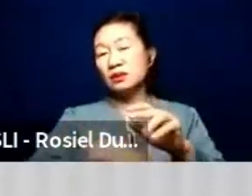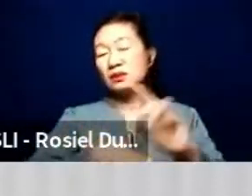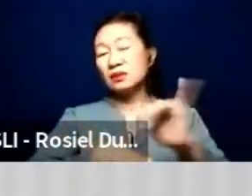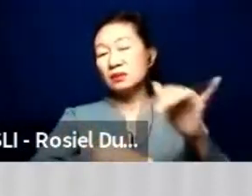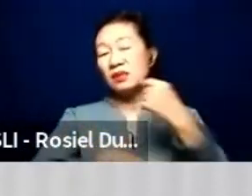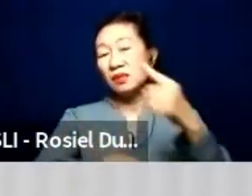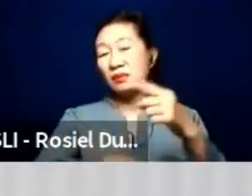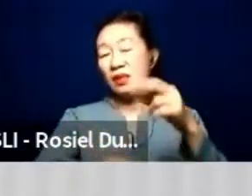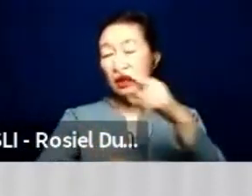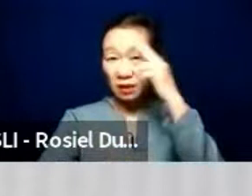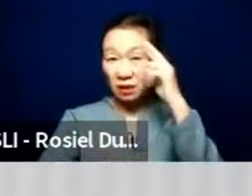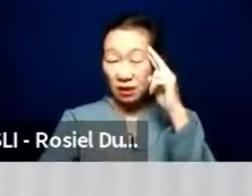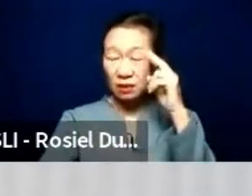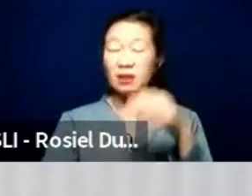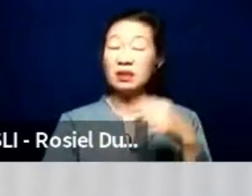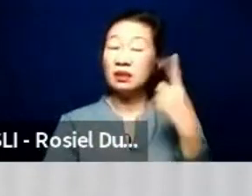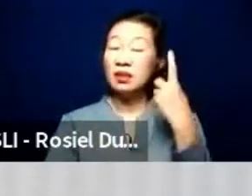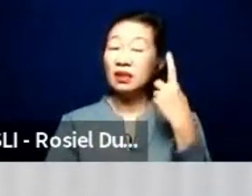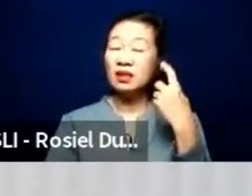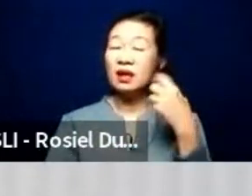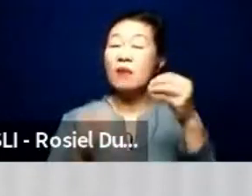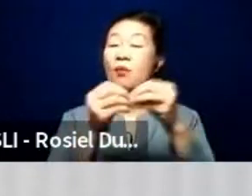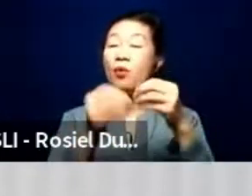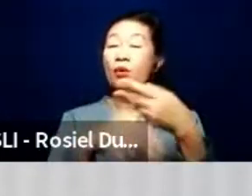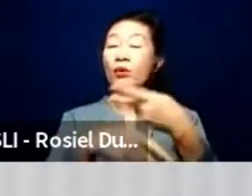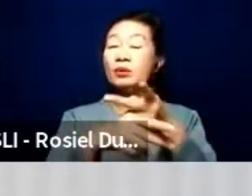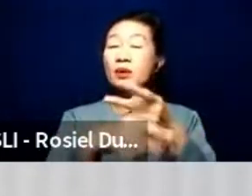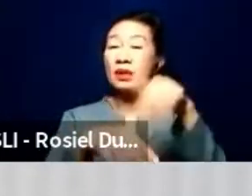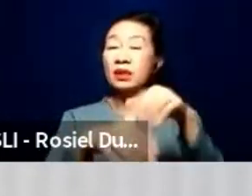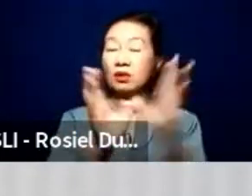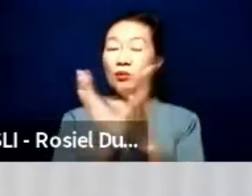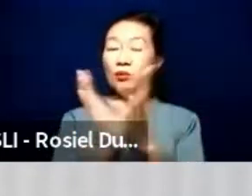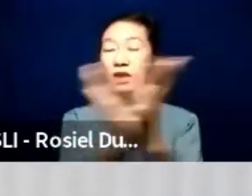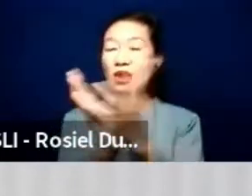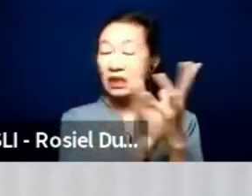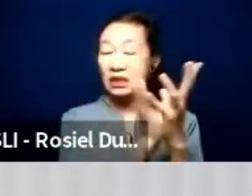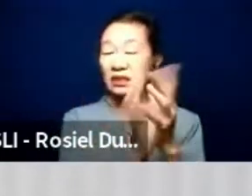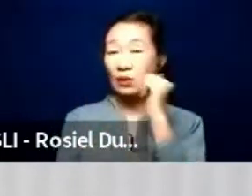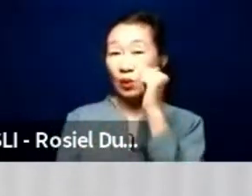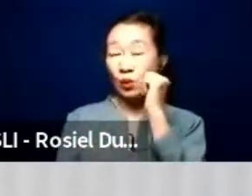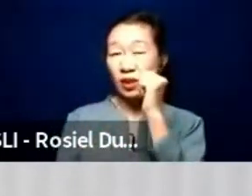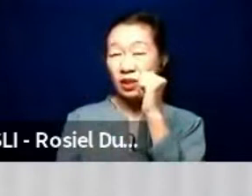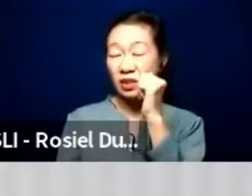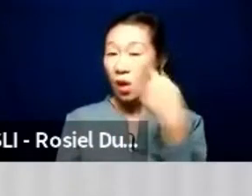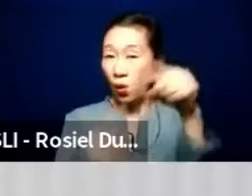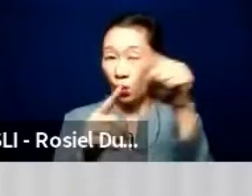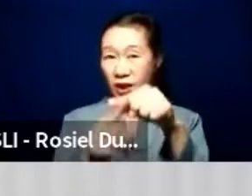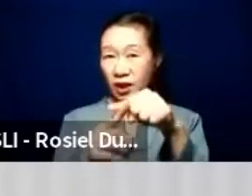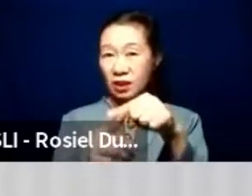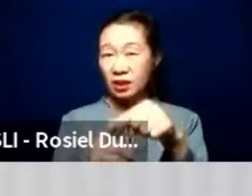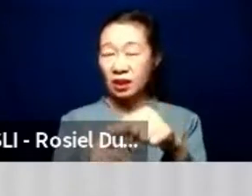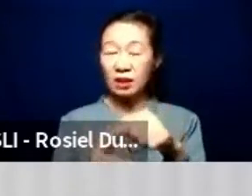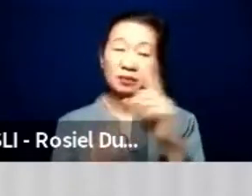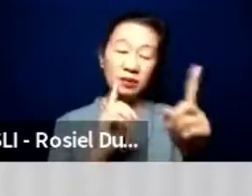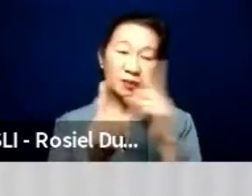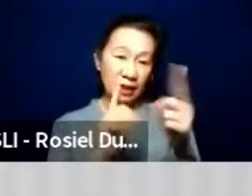Para maging mas productive sa ating communities. No? So kadalasan, pagka